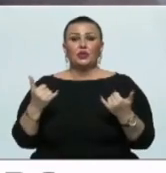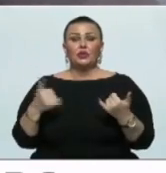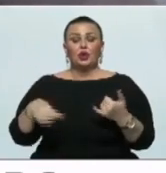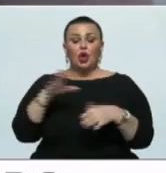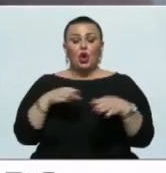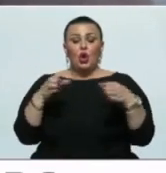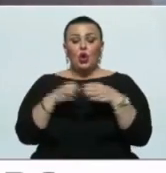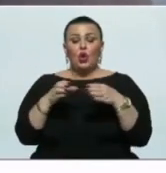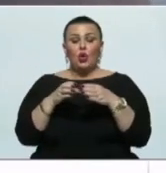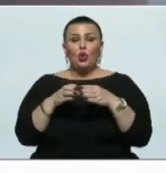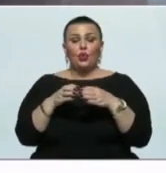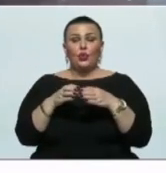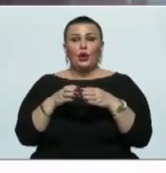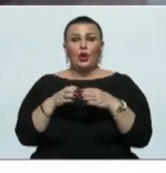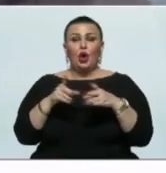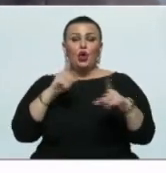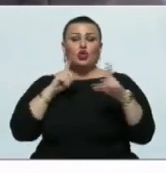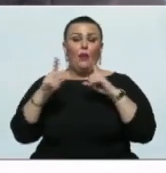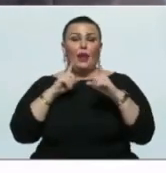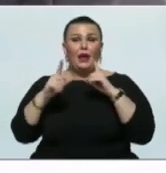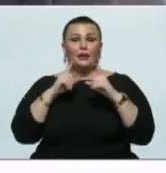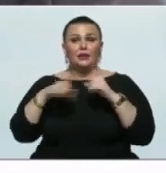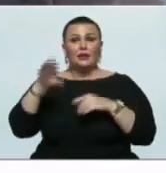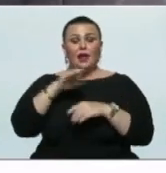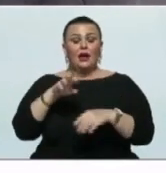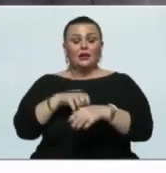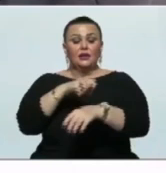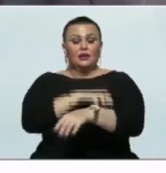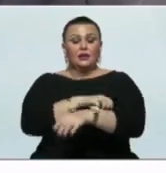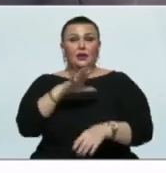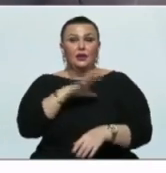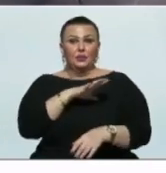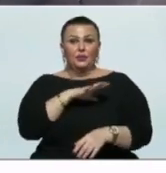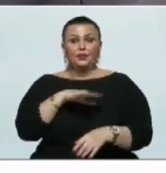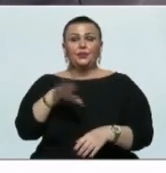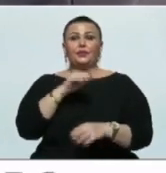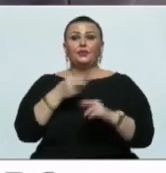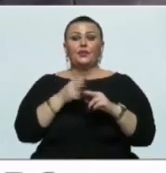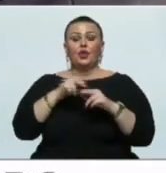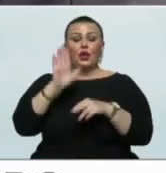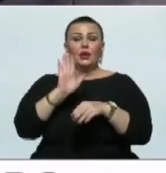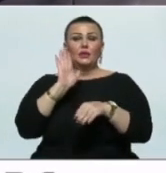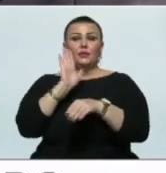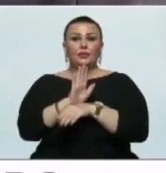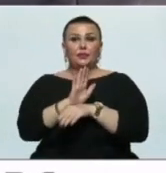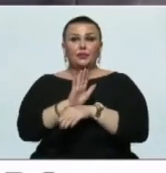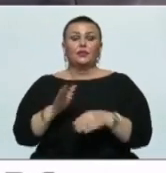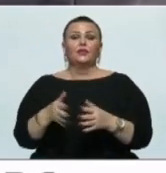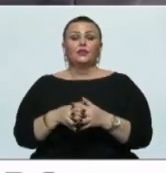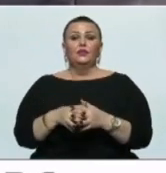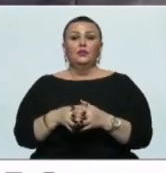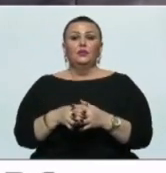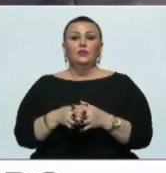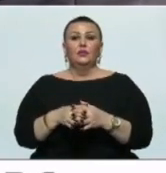grup toplantıları yaptı bir partiler. Onların kararları olumlu yönde.